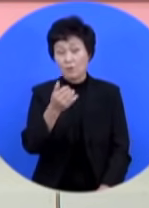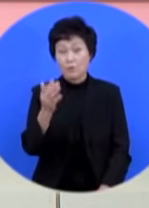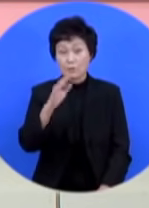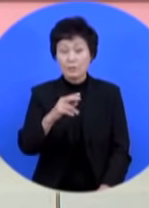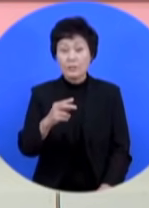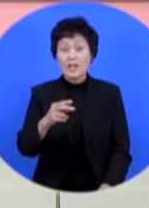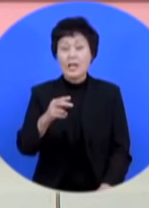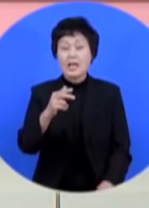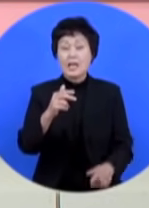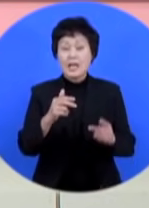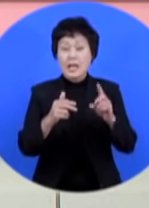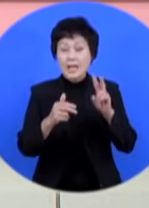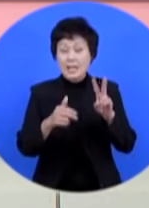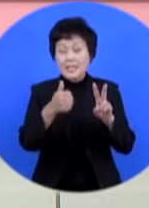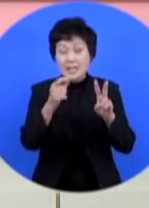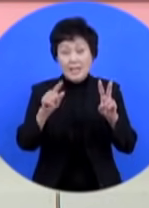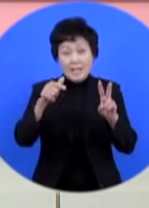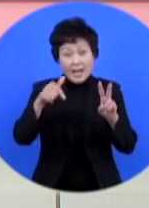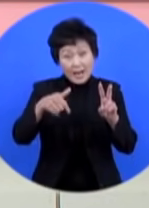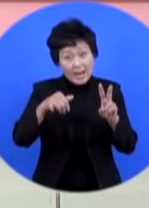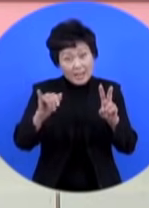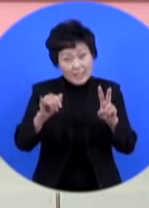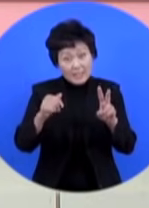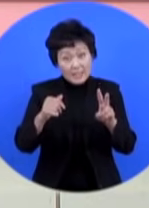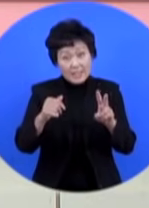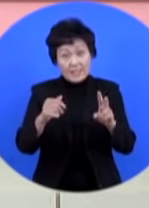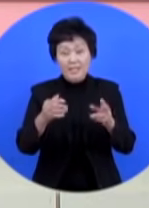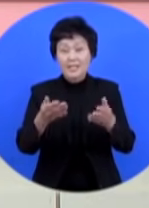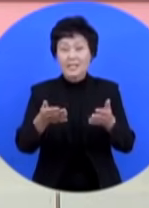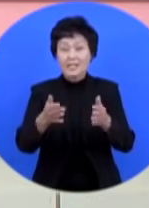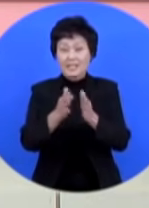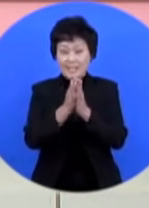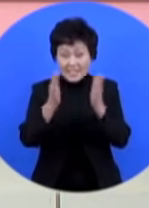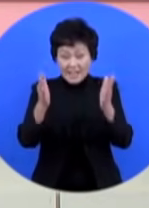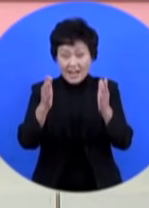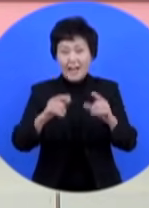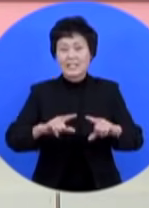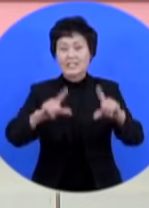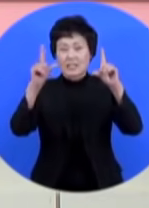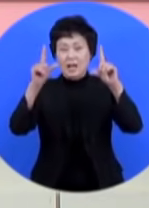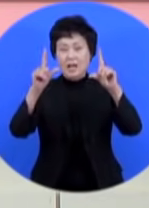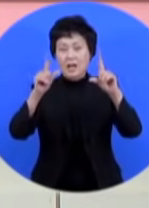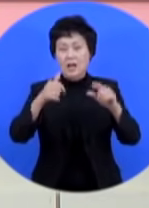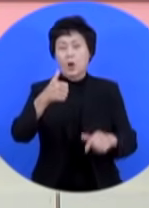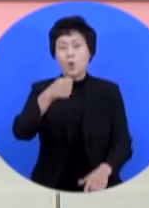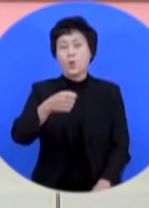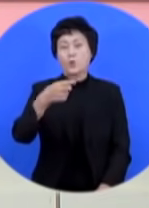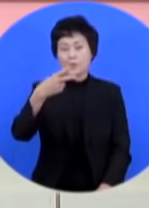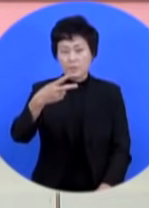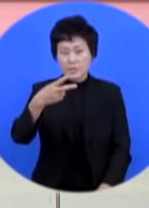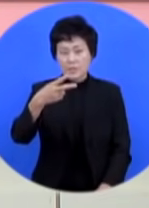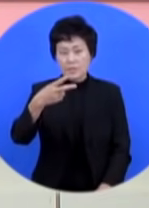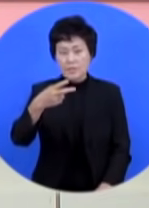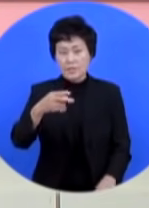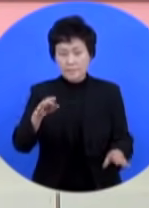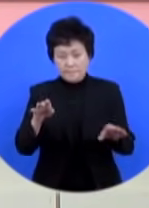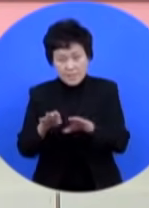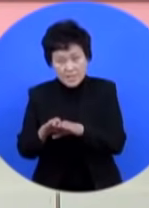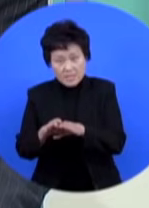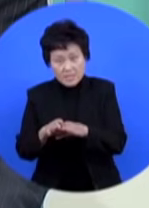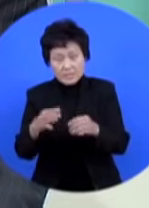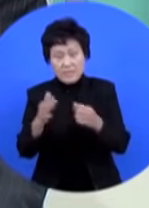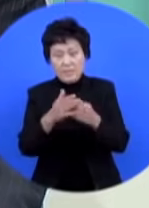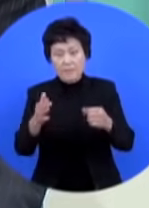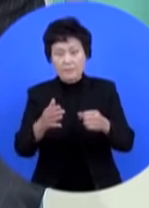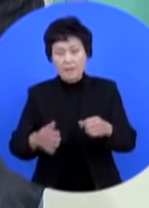네. 25일 빠졌으니까 250대 맞아야 된다 그래가지고 예. 친구들 앞에 진짜 때려 그거를? 예, 맞은 기억이 있습니다. 엉덩이를요?